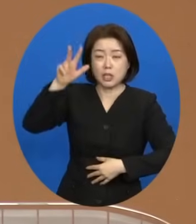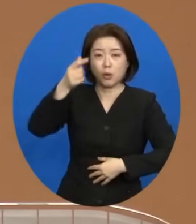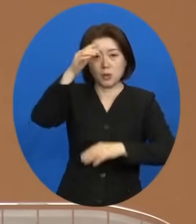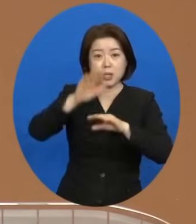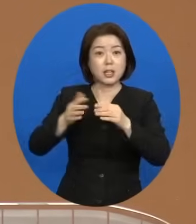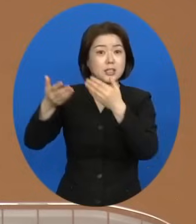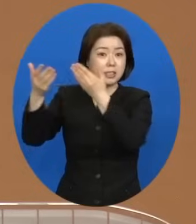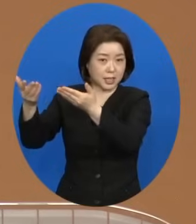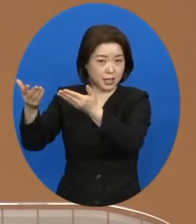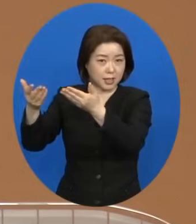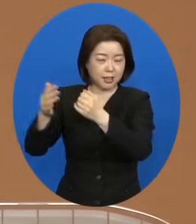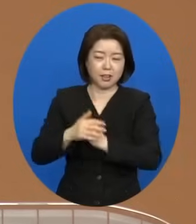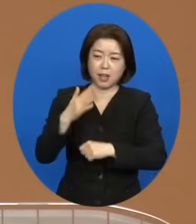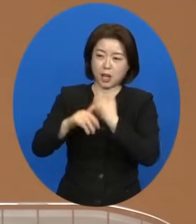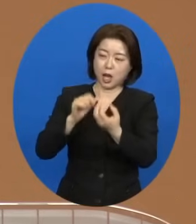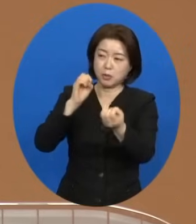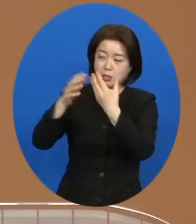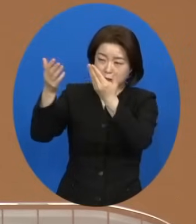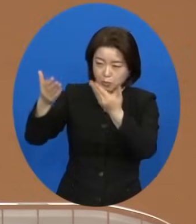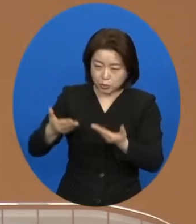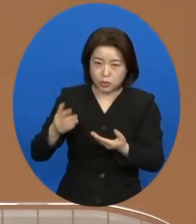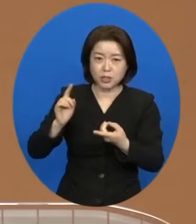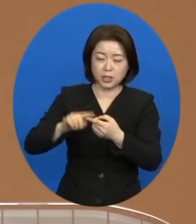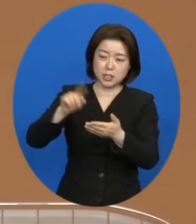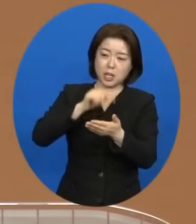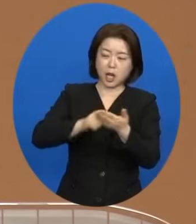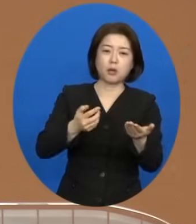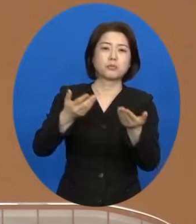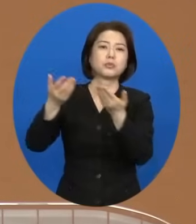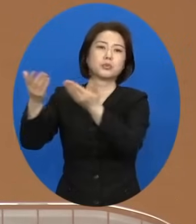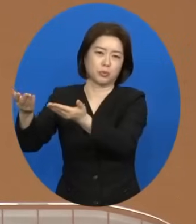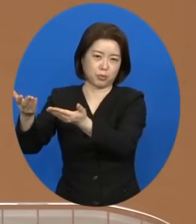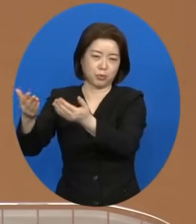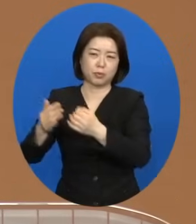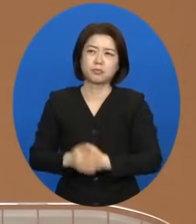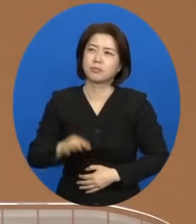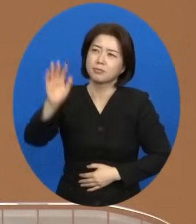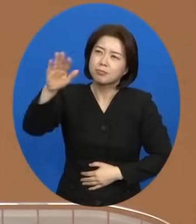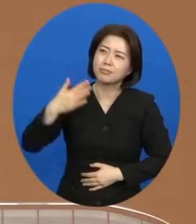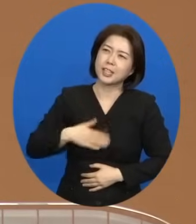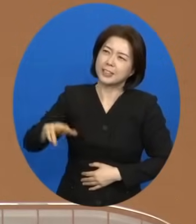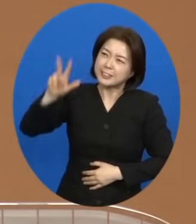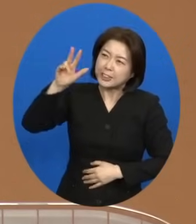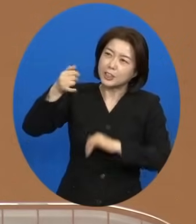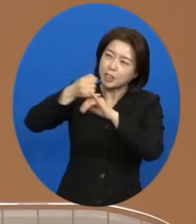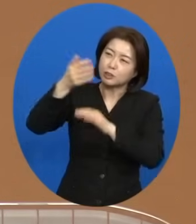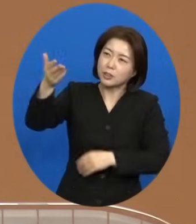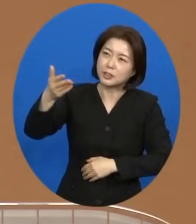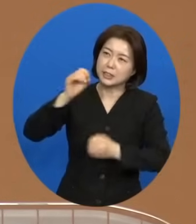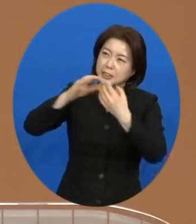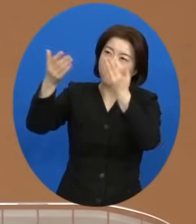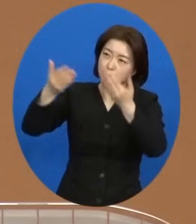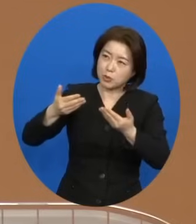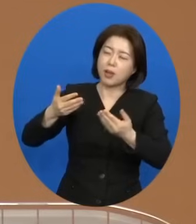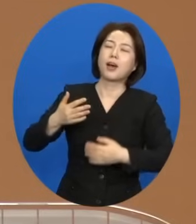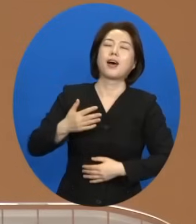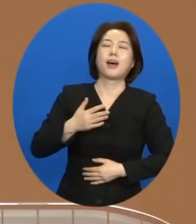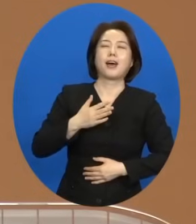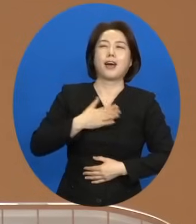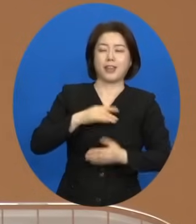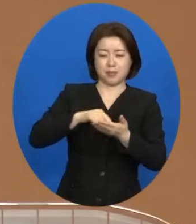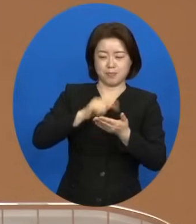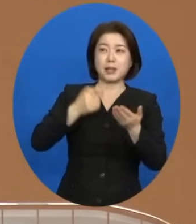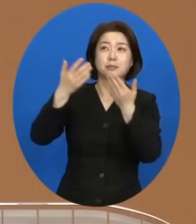대해서 우리가 다시 갚는 것이 바로이 서원제 하나님 제가 이렇게 서운했는데 하나님이 응답해 주셨으니 제가 이렇게 바로